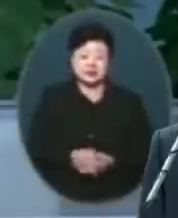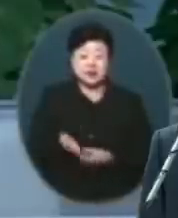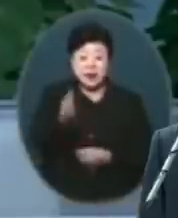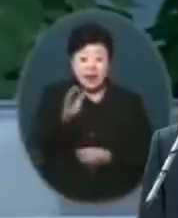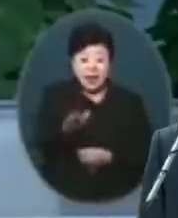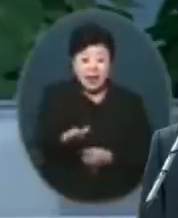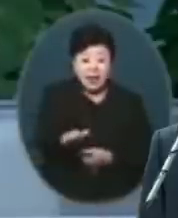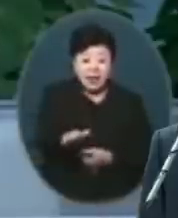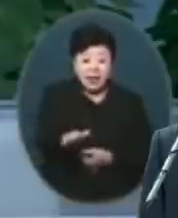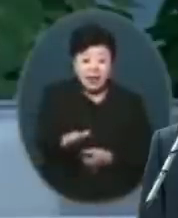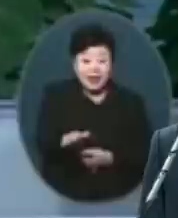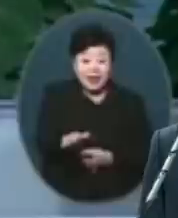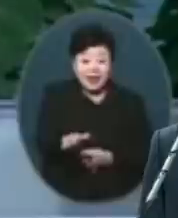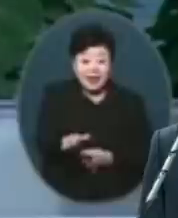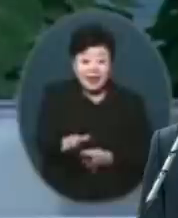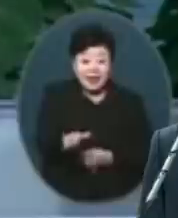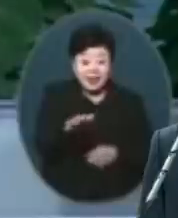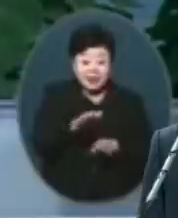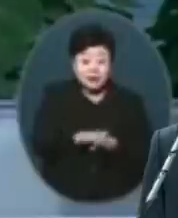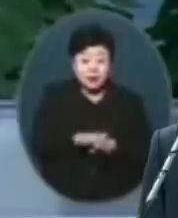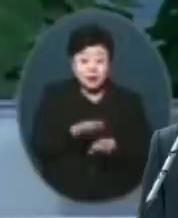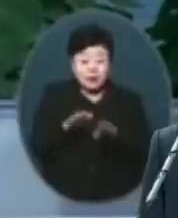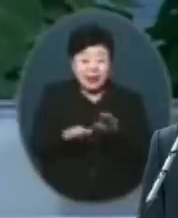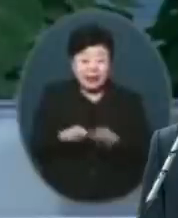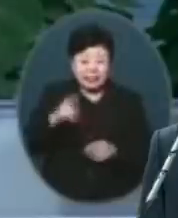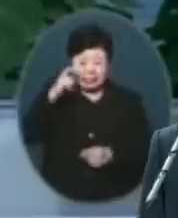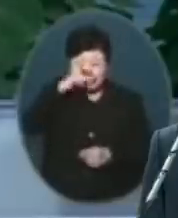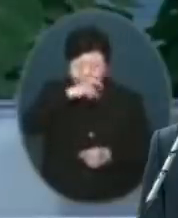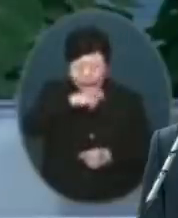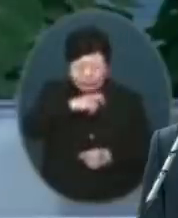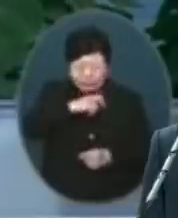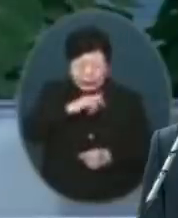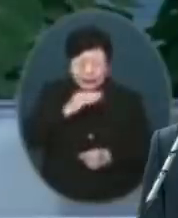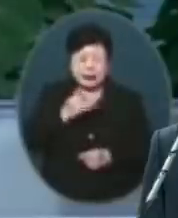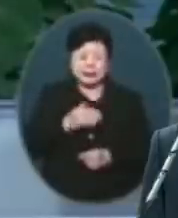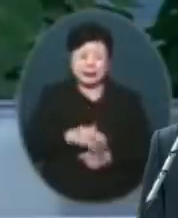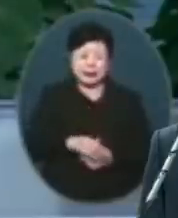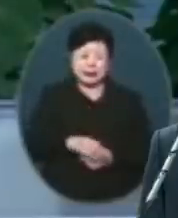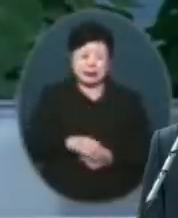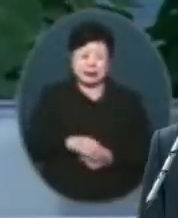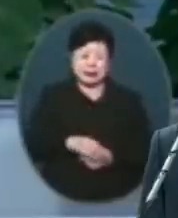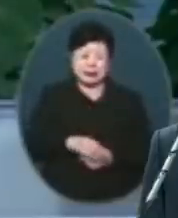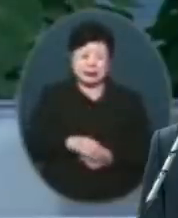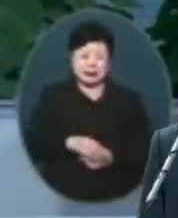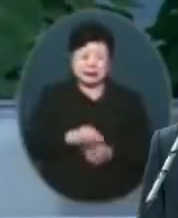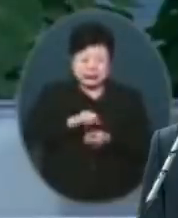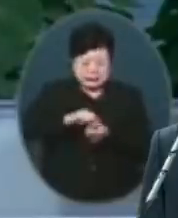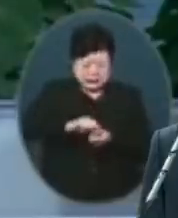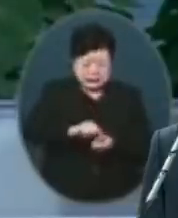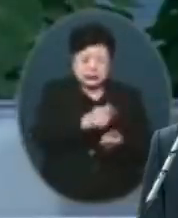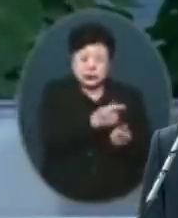그러나 손발이 더러워지면 원망하지 않고 늘 씻는 것처럼